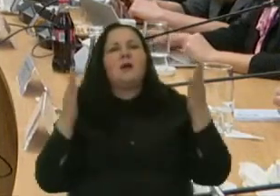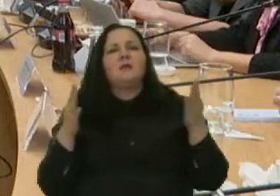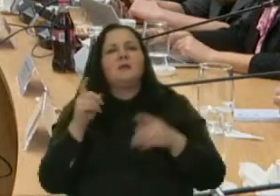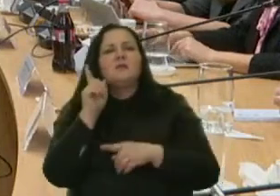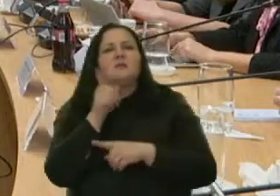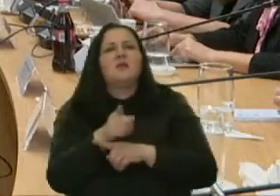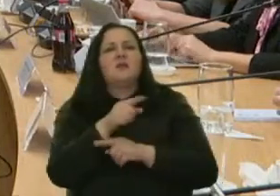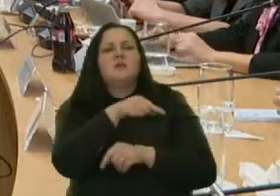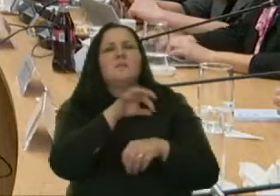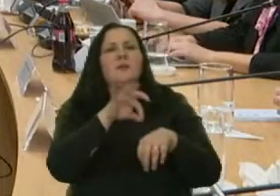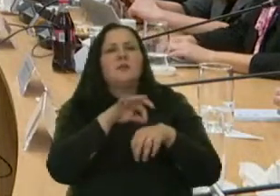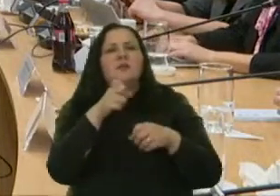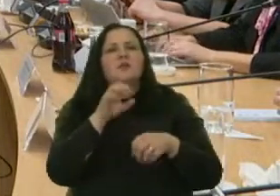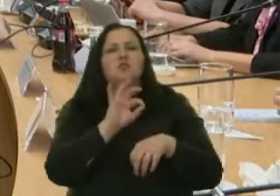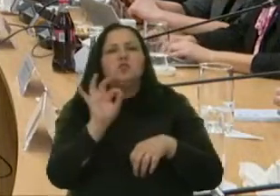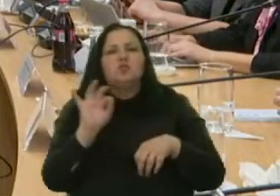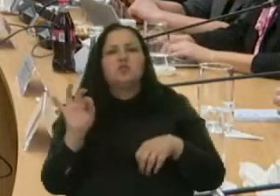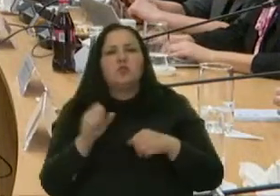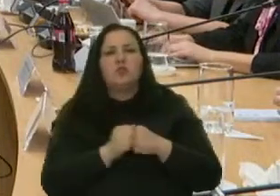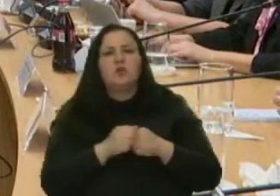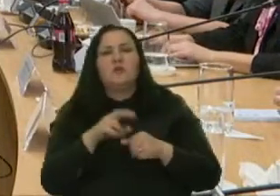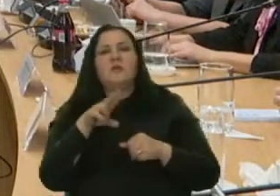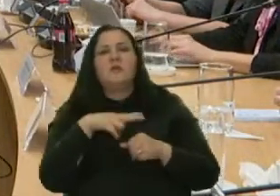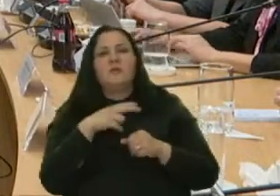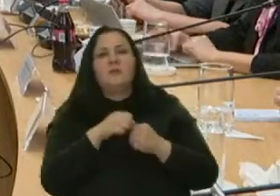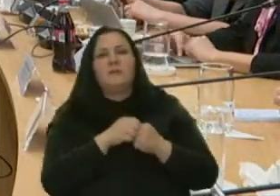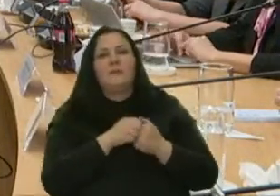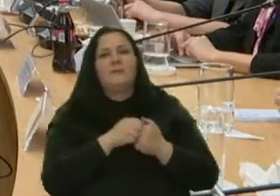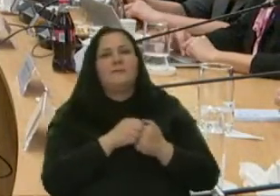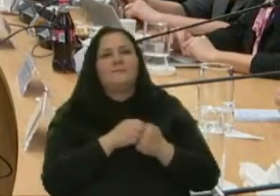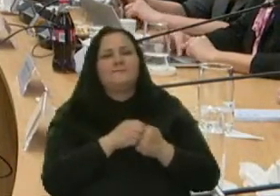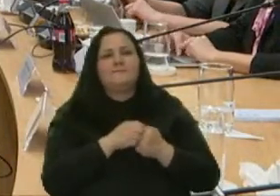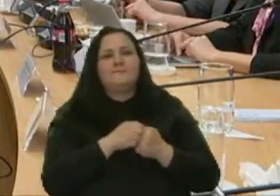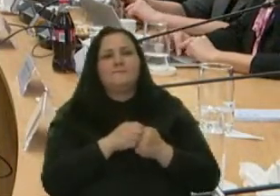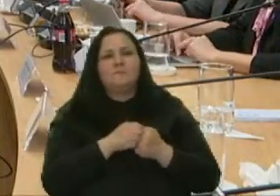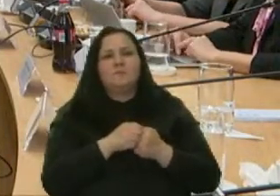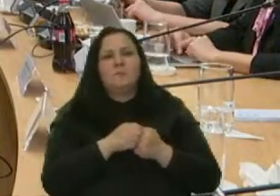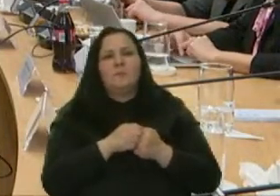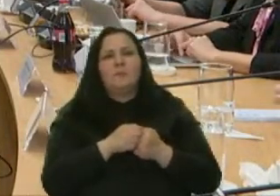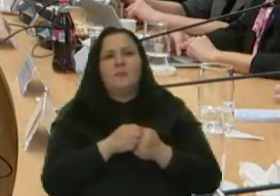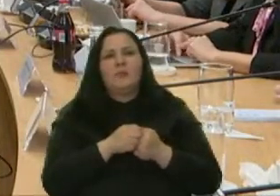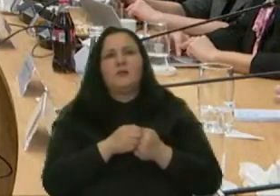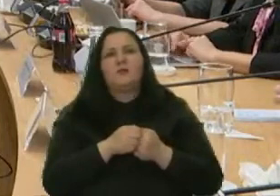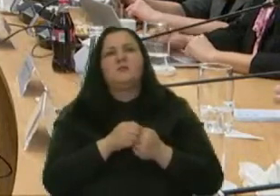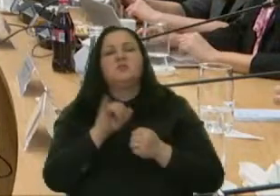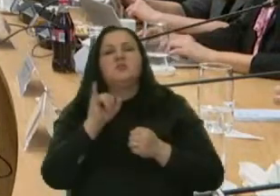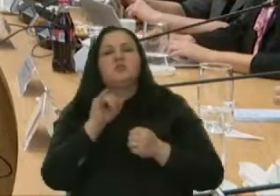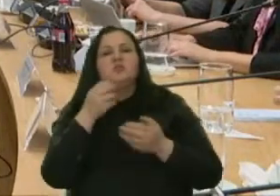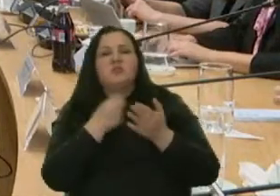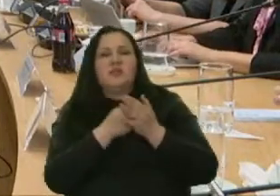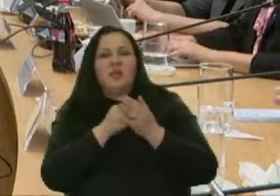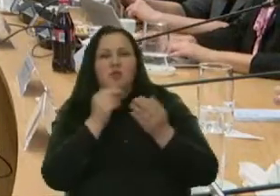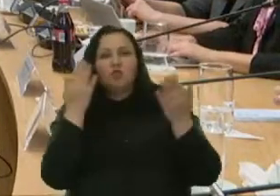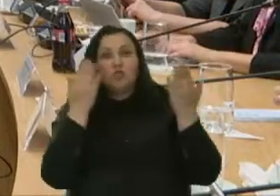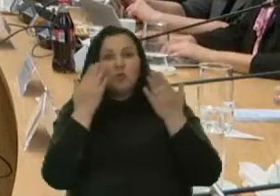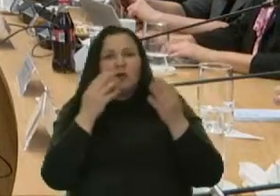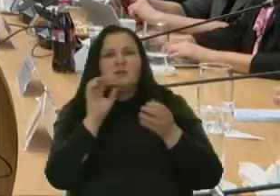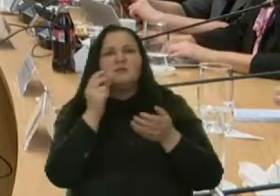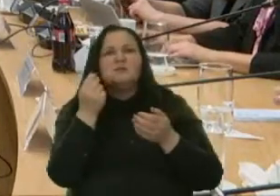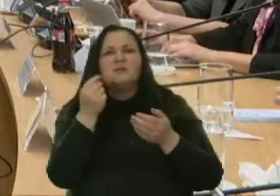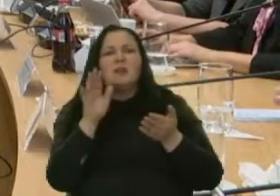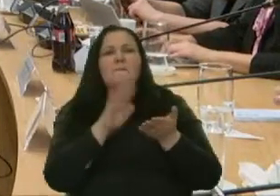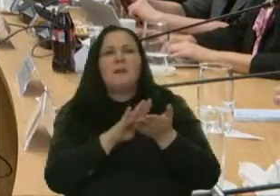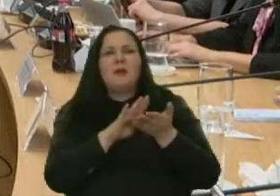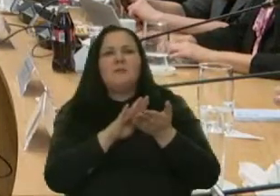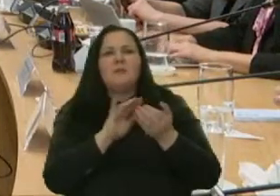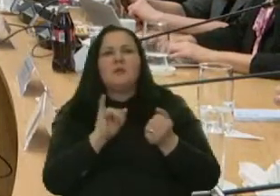mari decât ale lor a că cei din cabinetele medicale spuneți au salarii mai mici și cei din creșă ar avea mai mari Asta spuneți dumneavoastră și